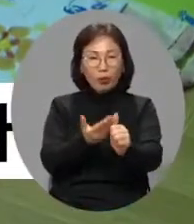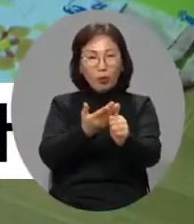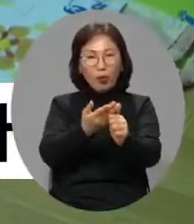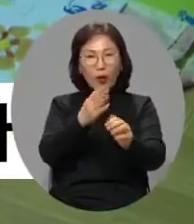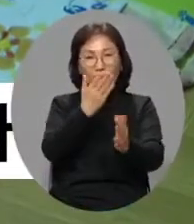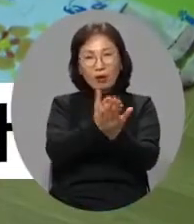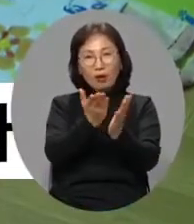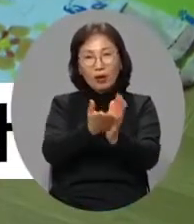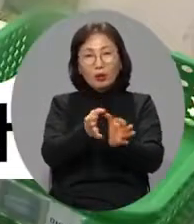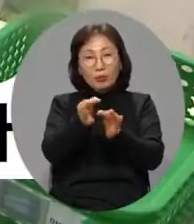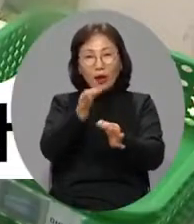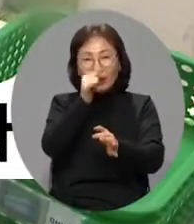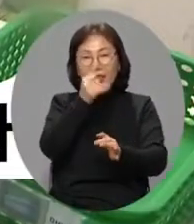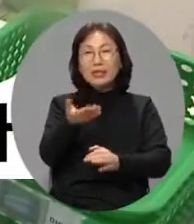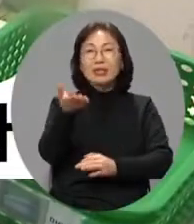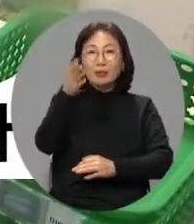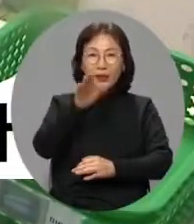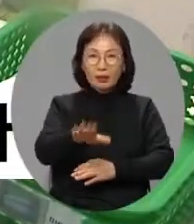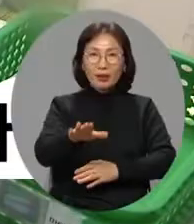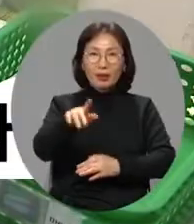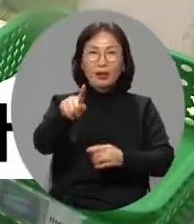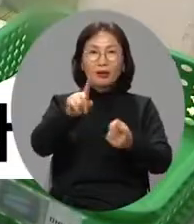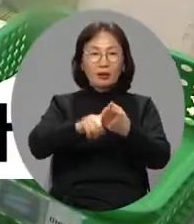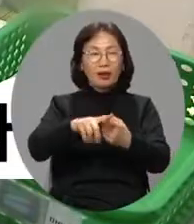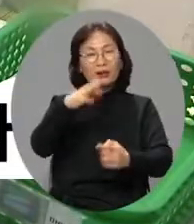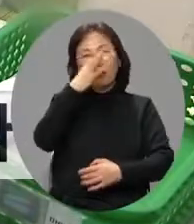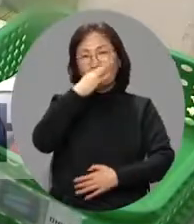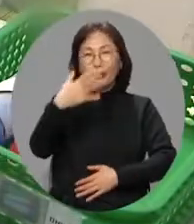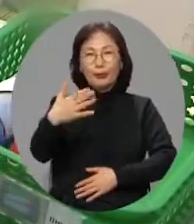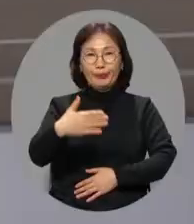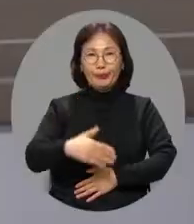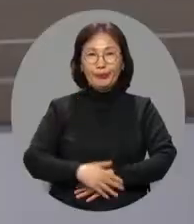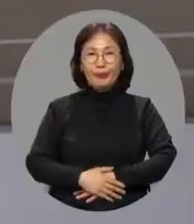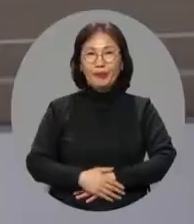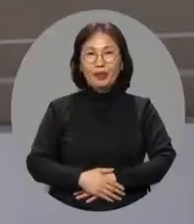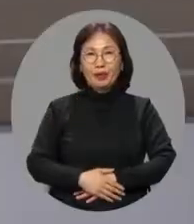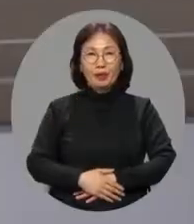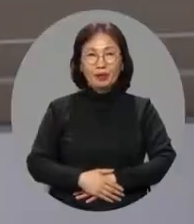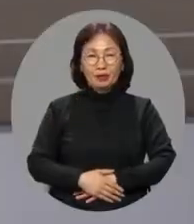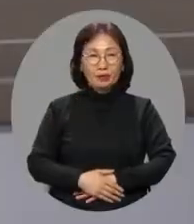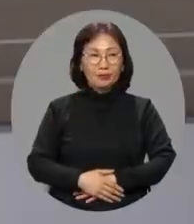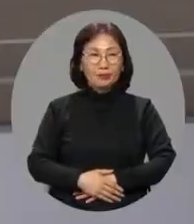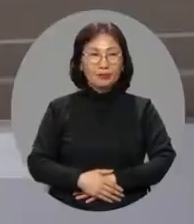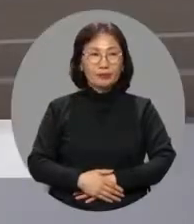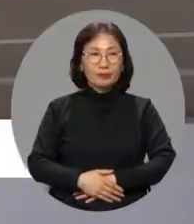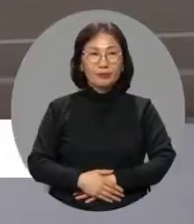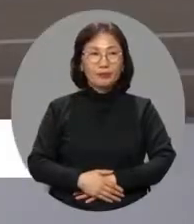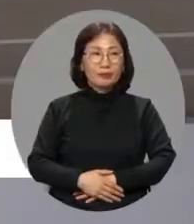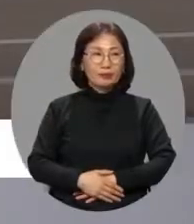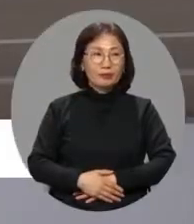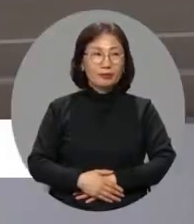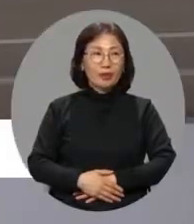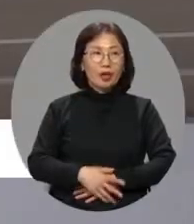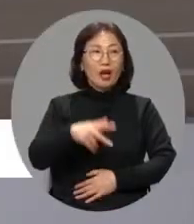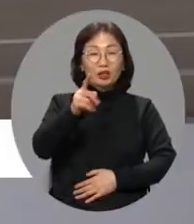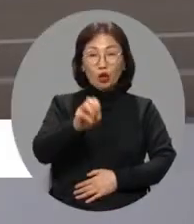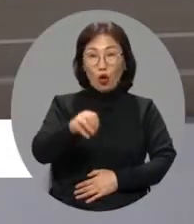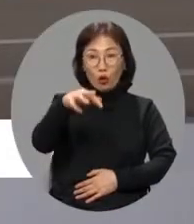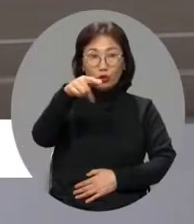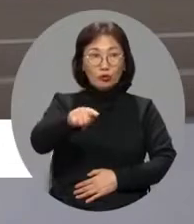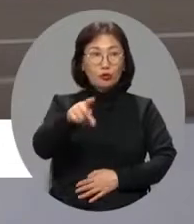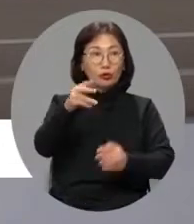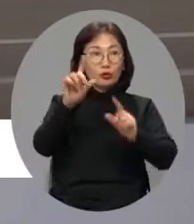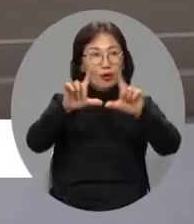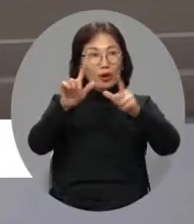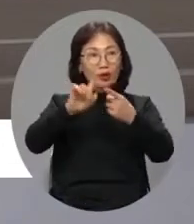군 들도 그야말로 총력전을 펼치고 있지만 별로 효과가 없습니다 정두 여건도 어떻게 개선을 할 수 있도록 국가에서